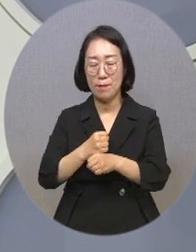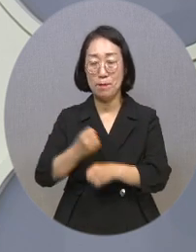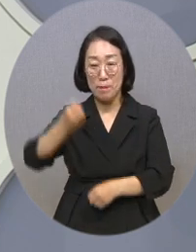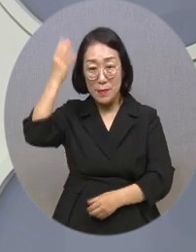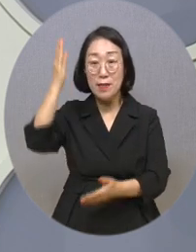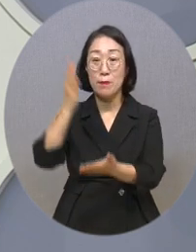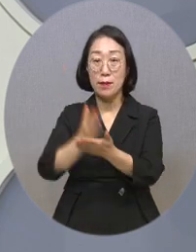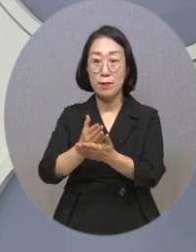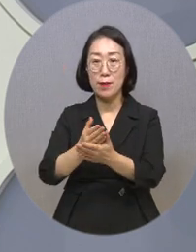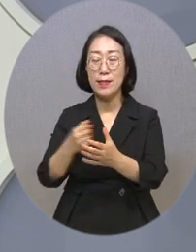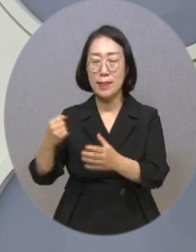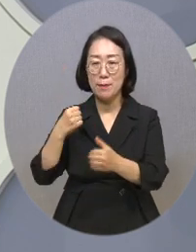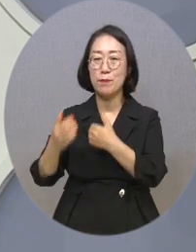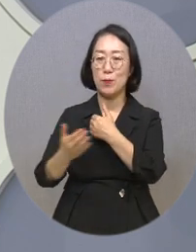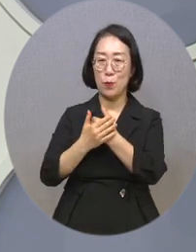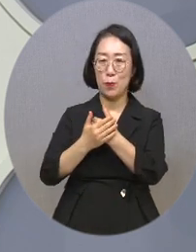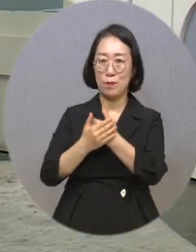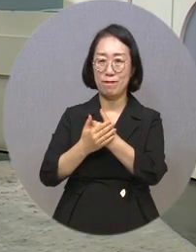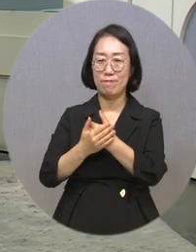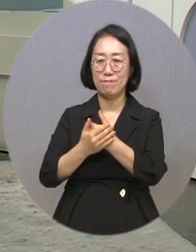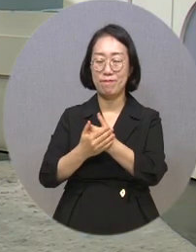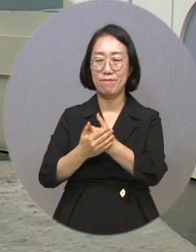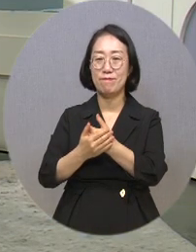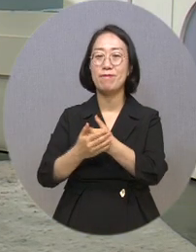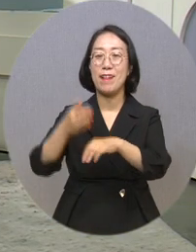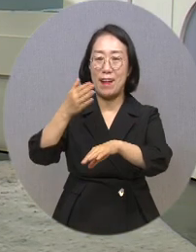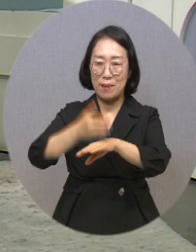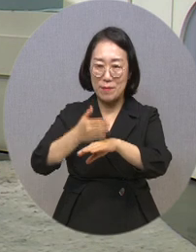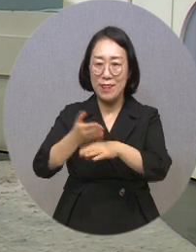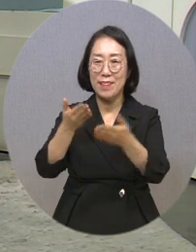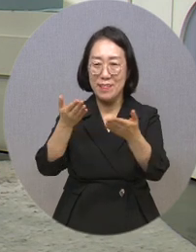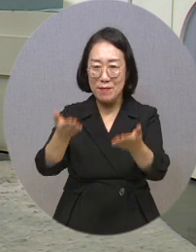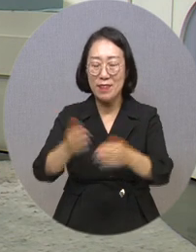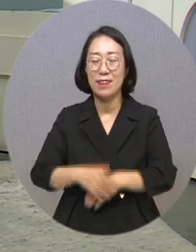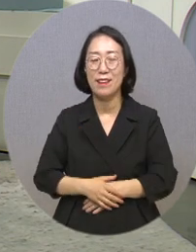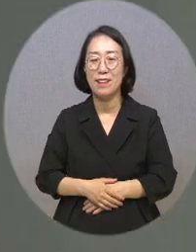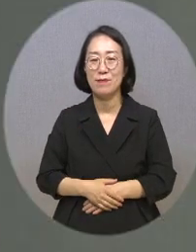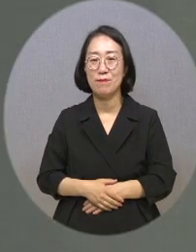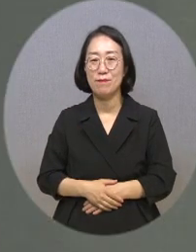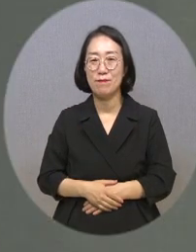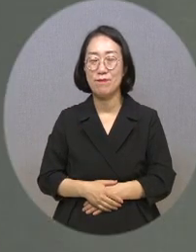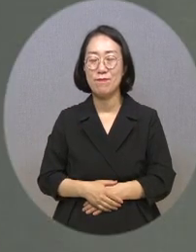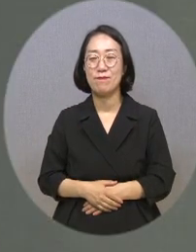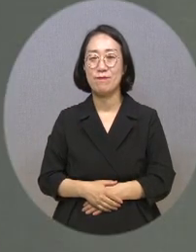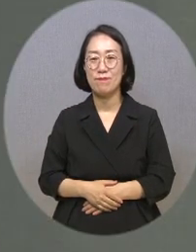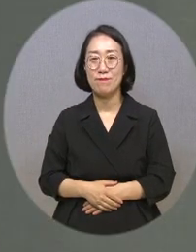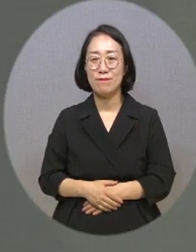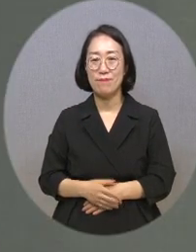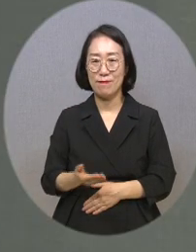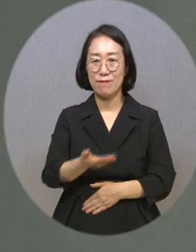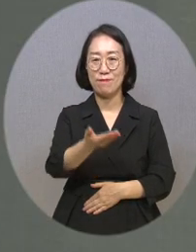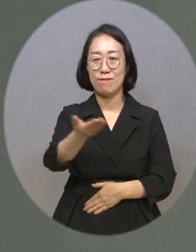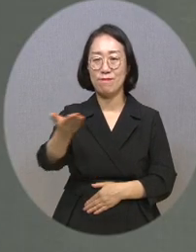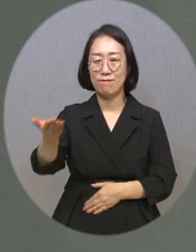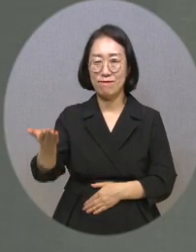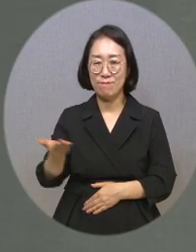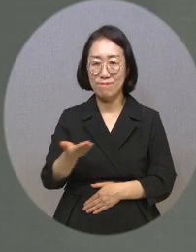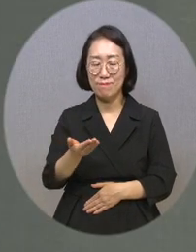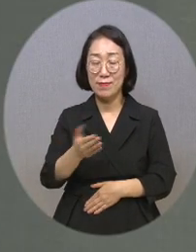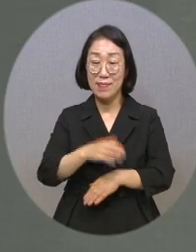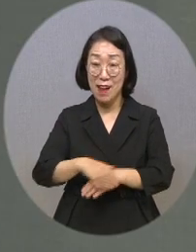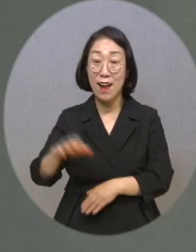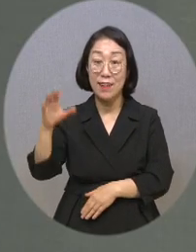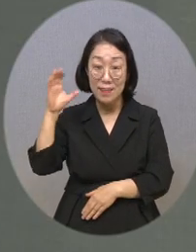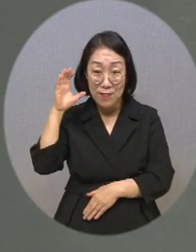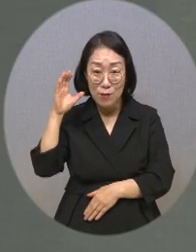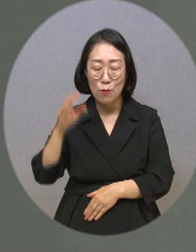다 같이 힘을 합쳐주셨으면 감사하겠습니다. 네. 네. 네. 시청자 여러분 잘